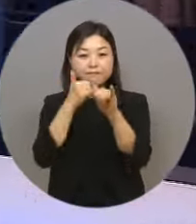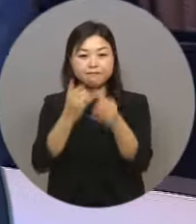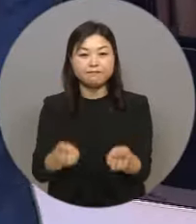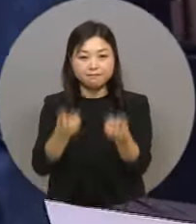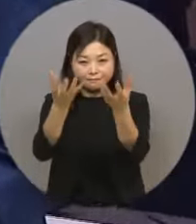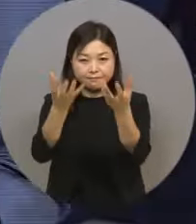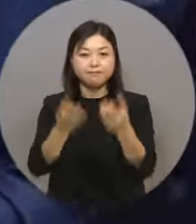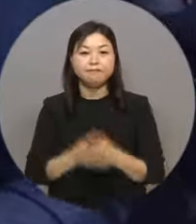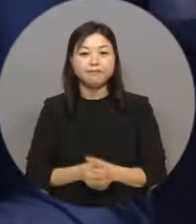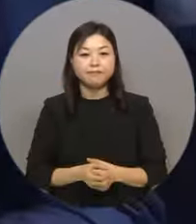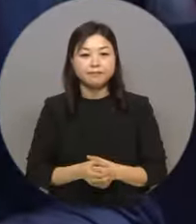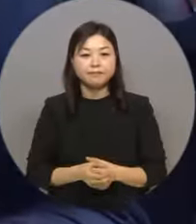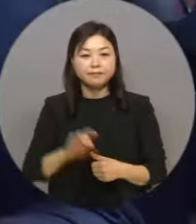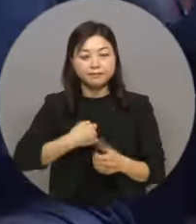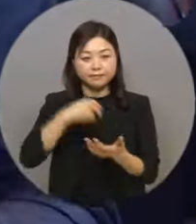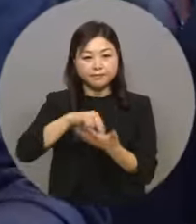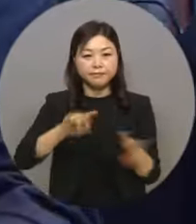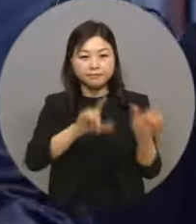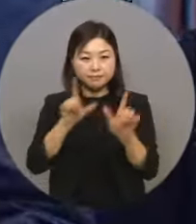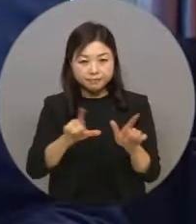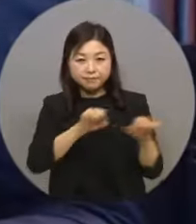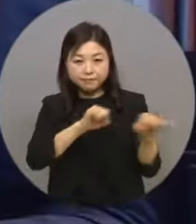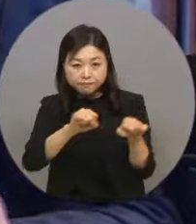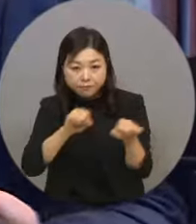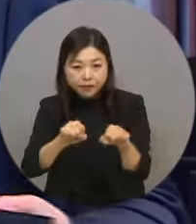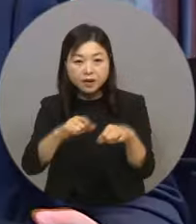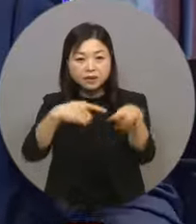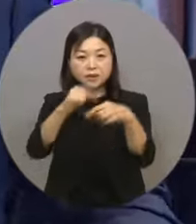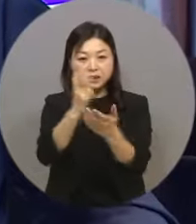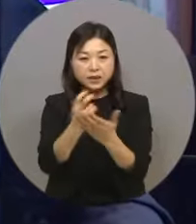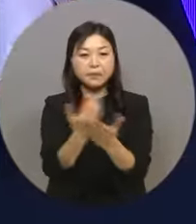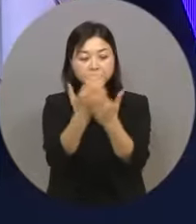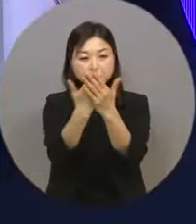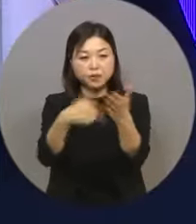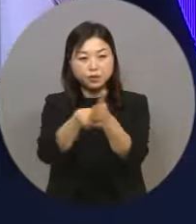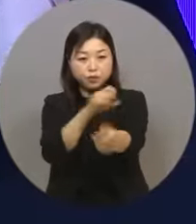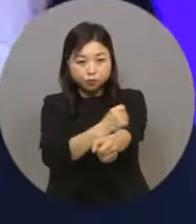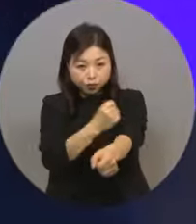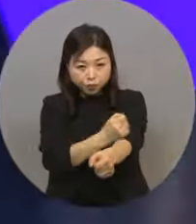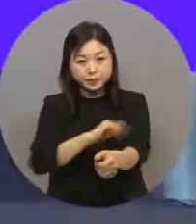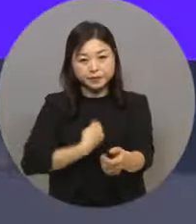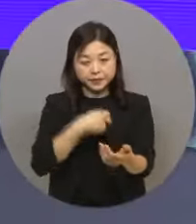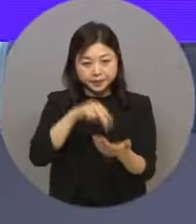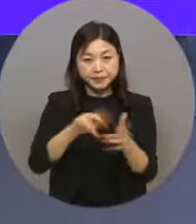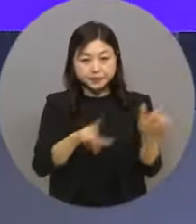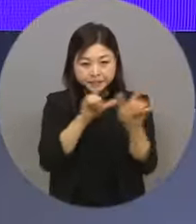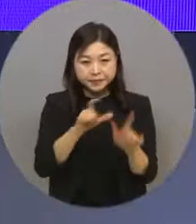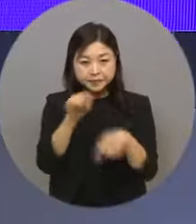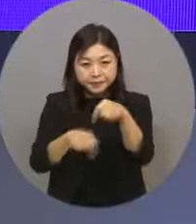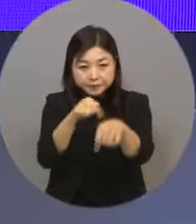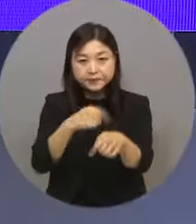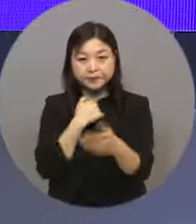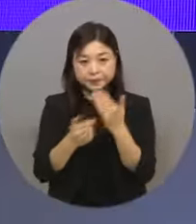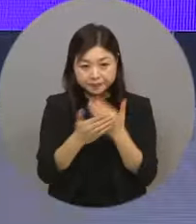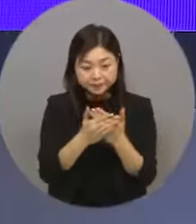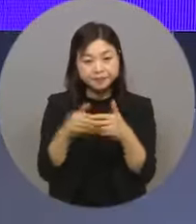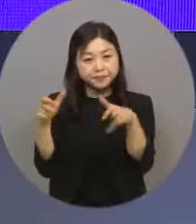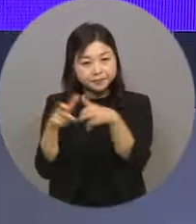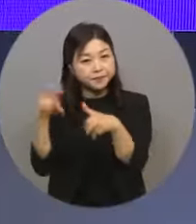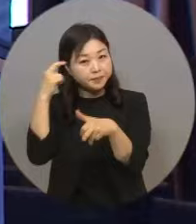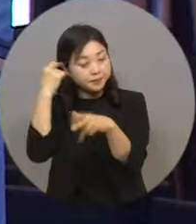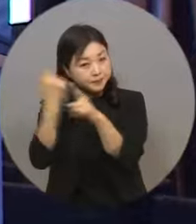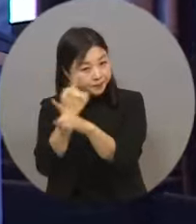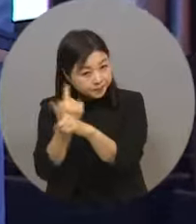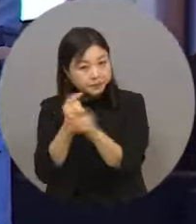이루어졌습니다 자립생활 운동과 정책 발전에 공헌하거나 자립생활을 몸소 실천하며 장애에 대한 인식을